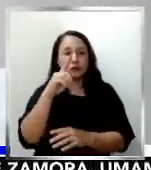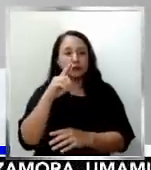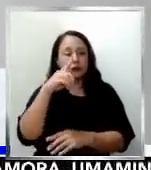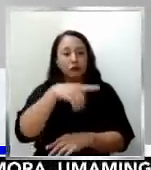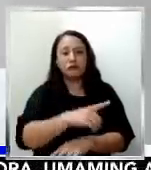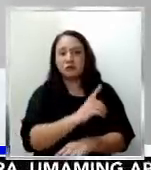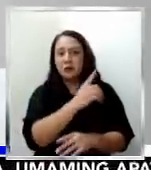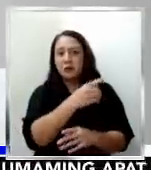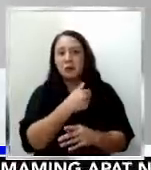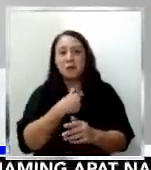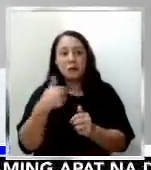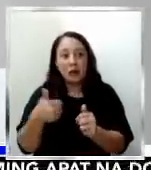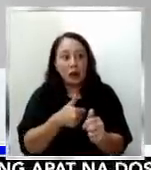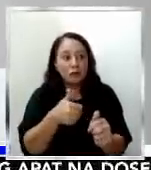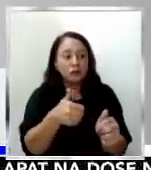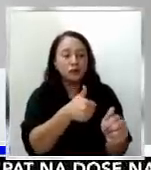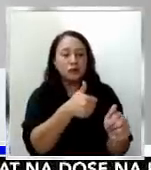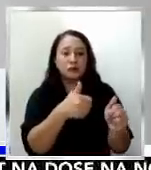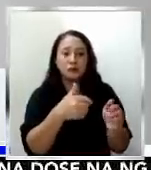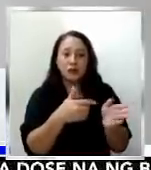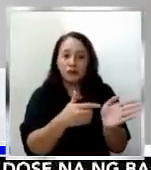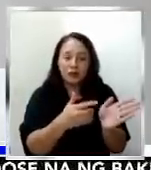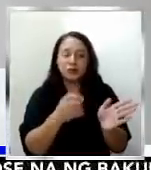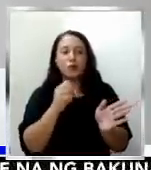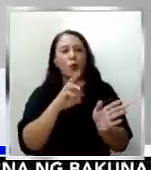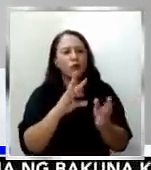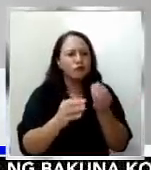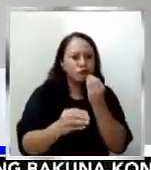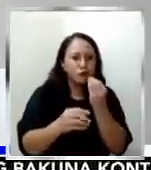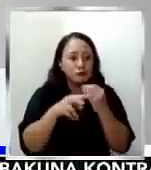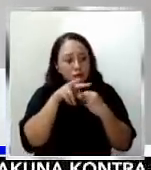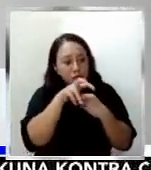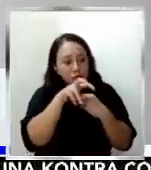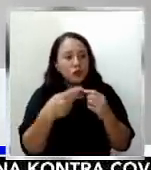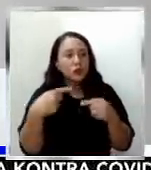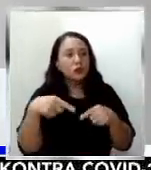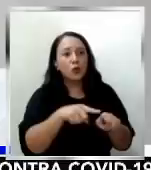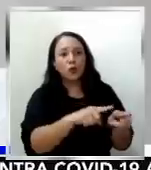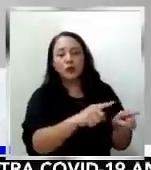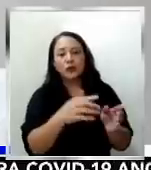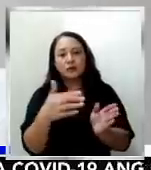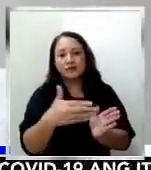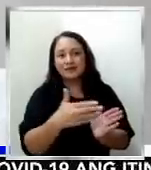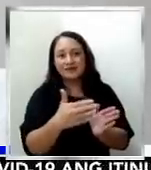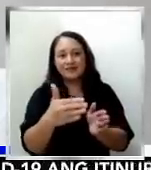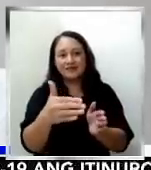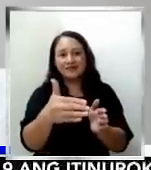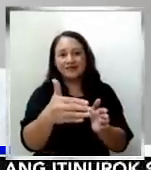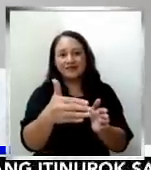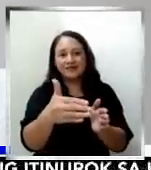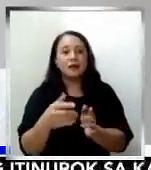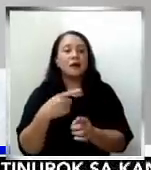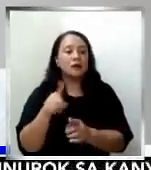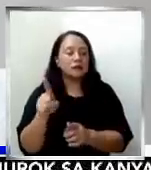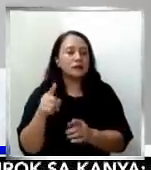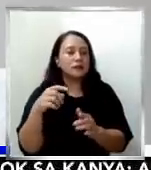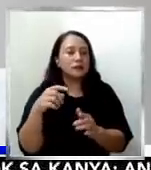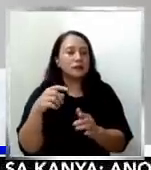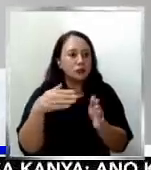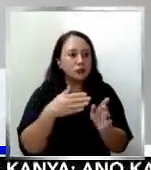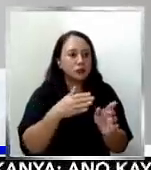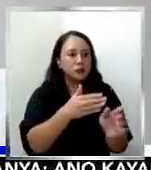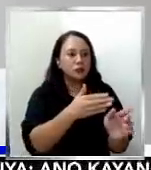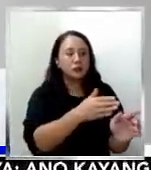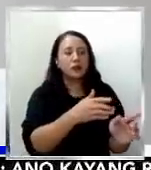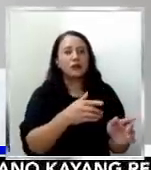na isda or pagkain na nakita niya papasok doon sa tributary, pumasok yan. At dire-diretso, of course, high tide kasi,